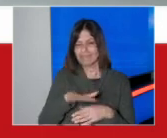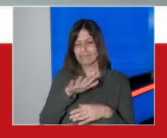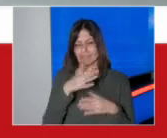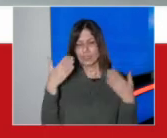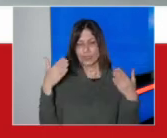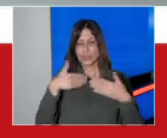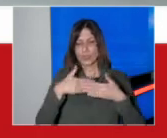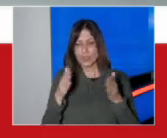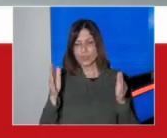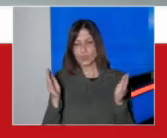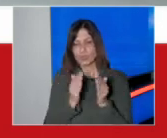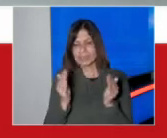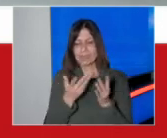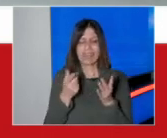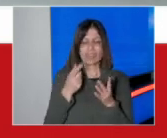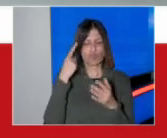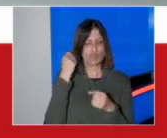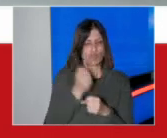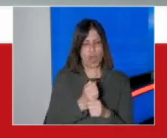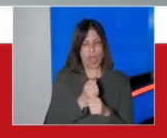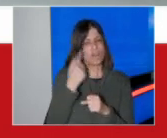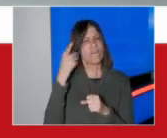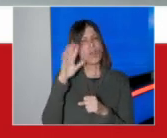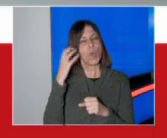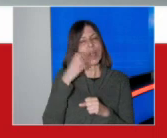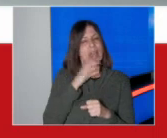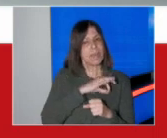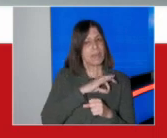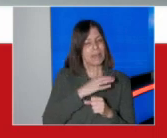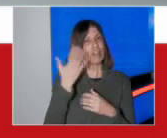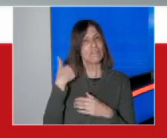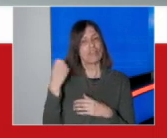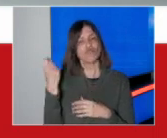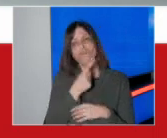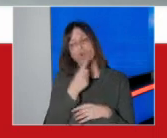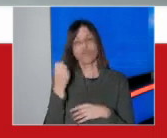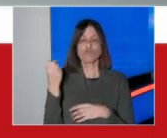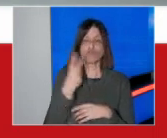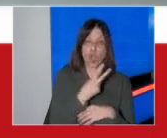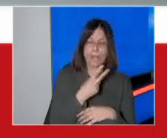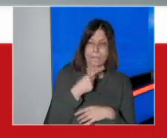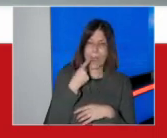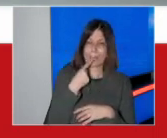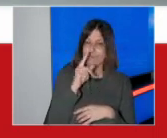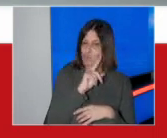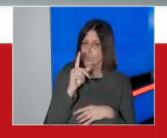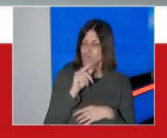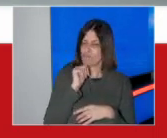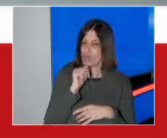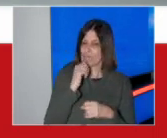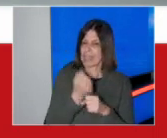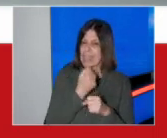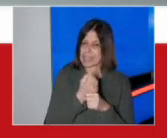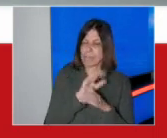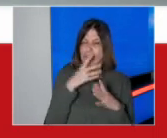קשוחה, נקרא לזה ככה. אבל אני חושב שאפילו ליברמן, שרק לפני שבוע או שבועיים, סליחה, אמר שהוא לא מתכוון להתעסק עם כל